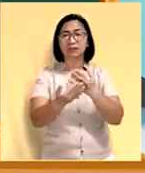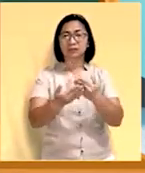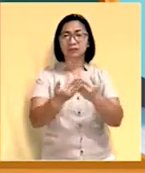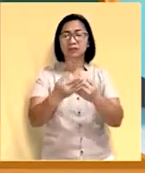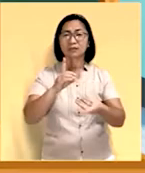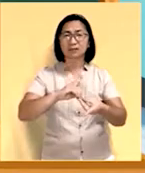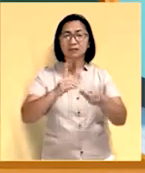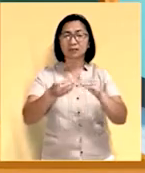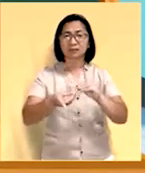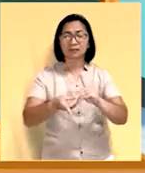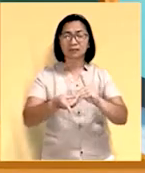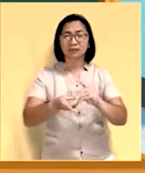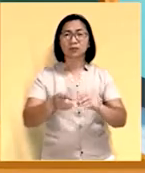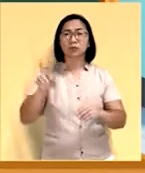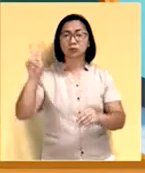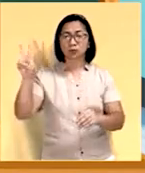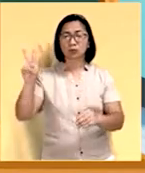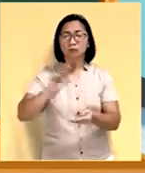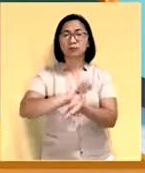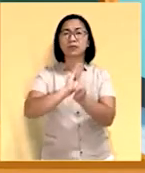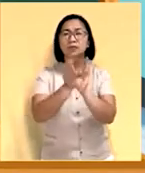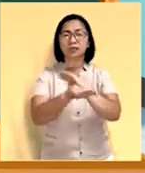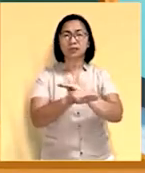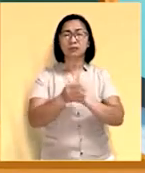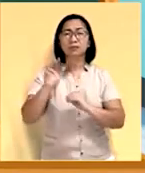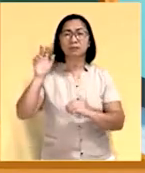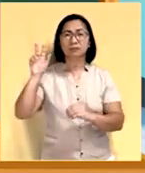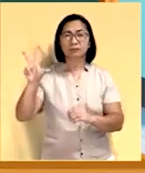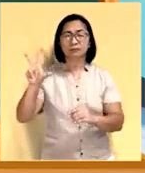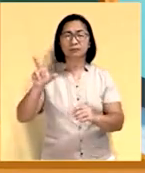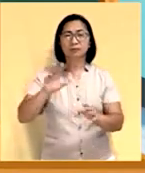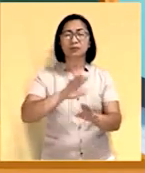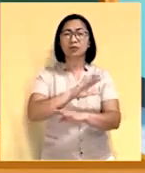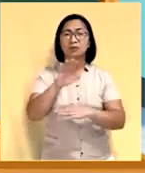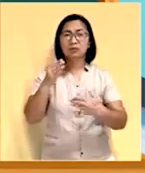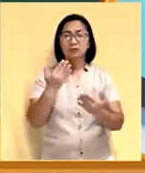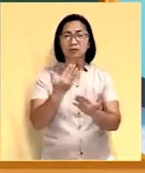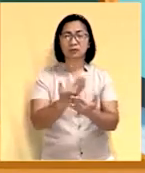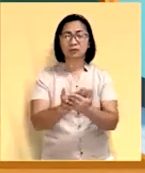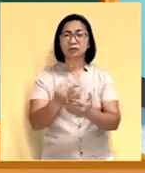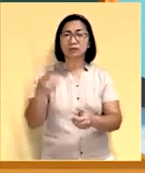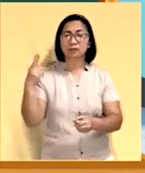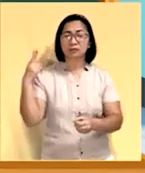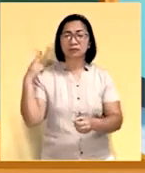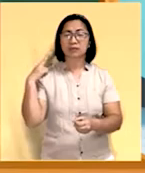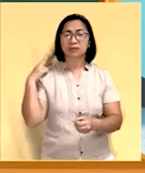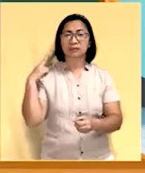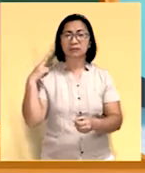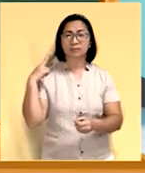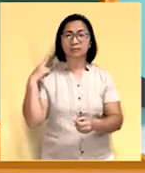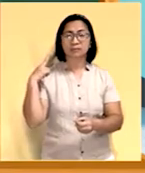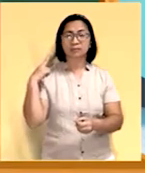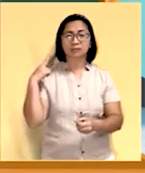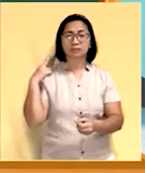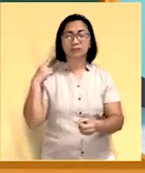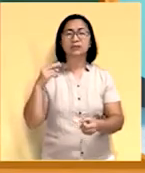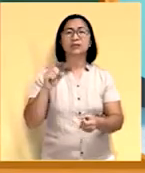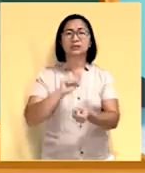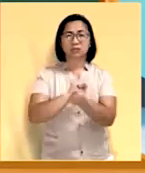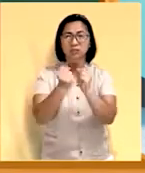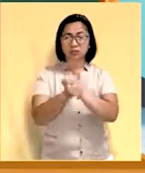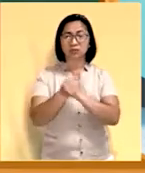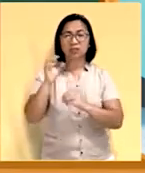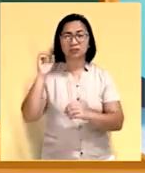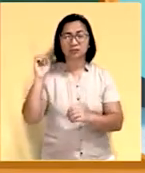ang rounding digit. Ang 2 ay magiging 3 at lahat ng numerong nasa kanan nito